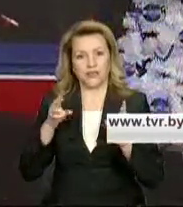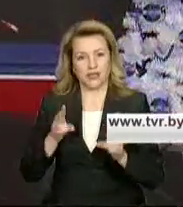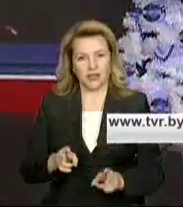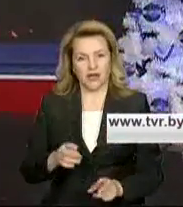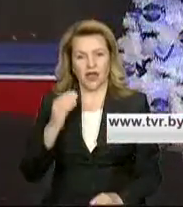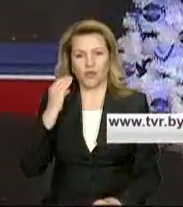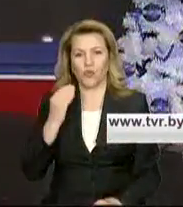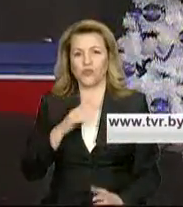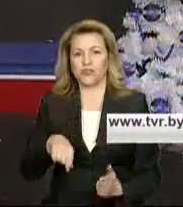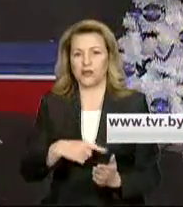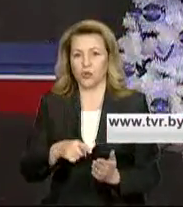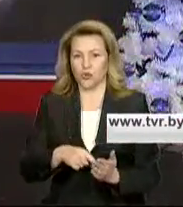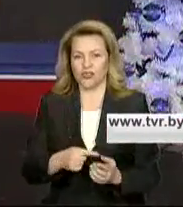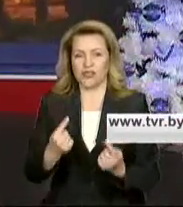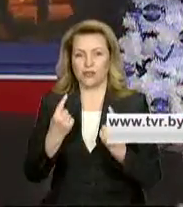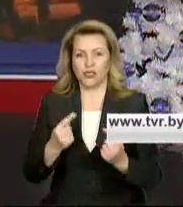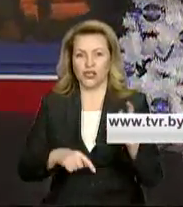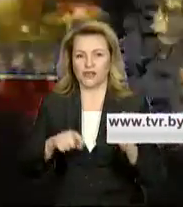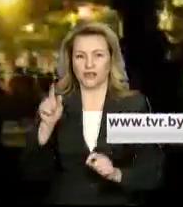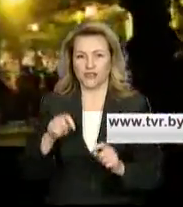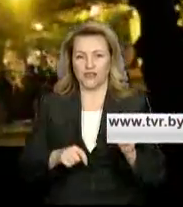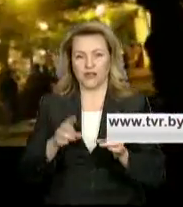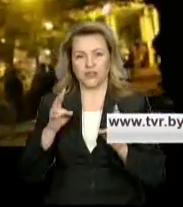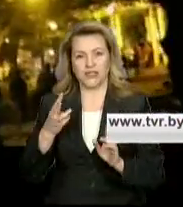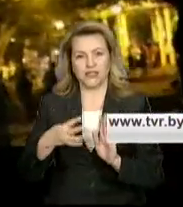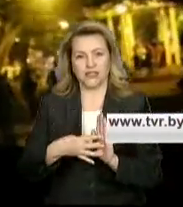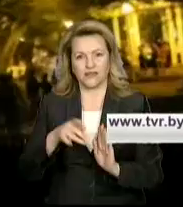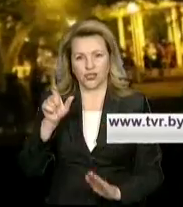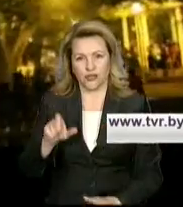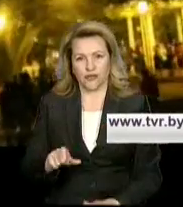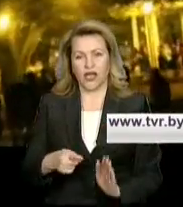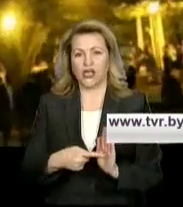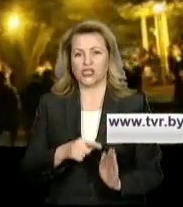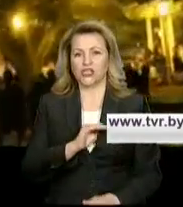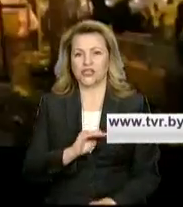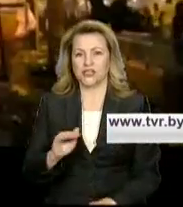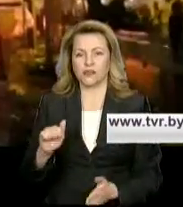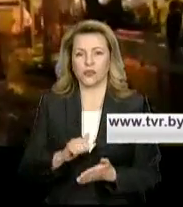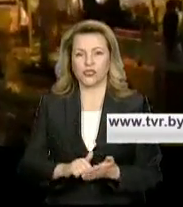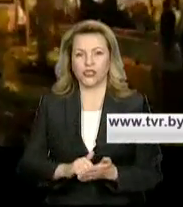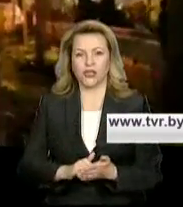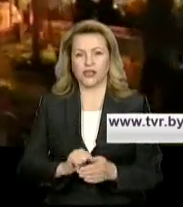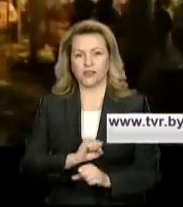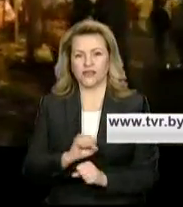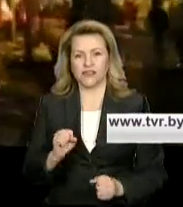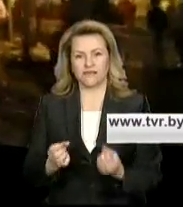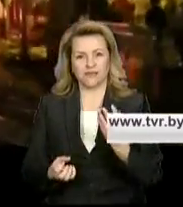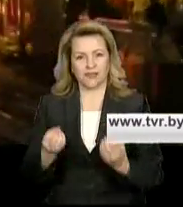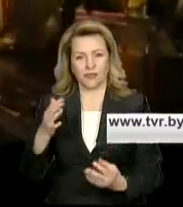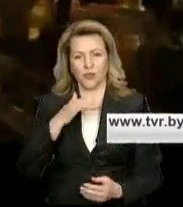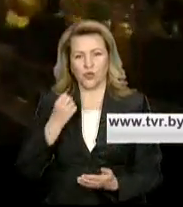В кубинском городе Ремедиос на масштабном фестивале пострадали 39 человек, в том числе 6 детей. Причиной стали взрывы фейерверков.